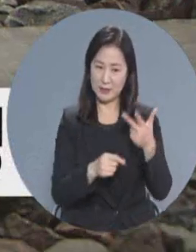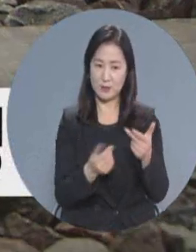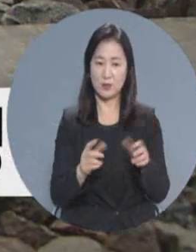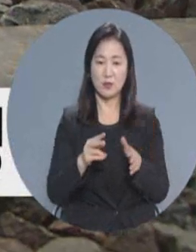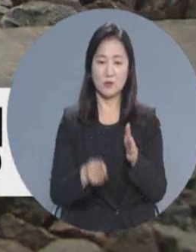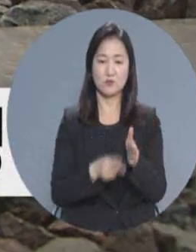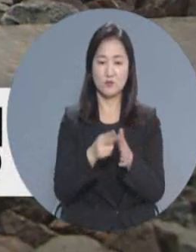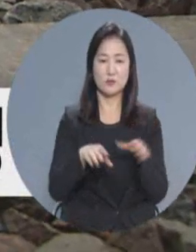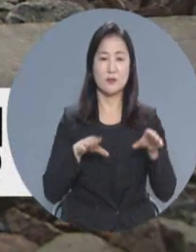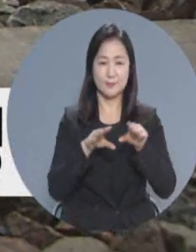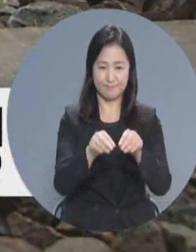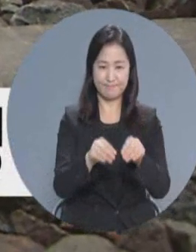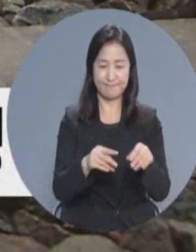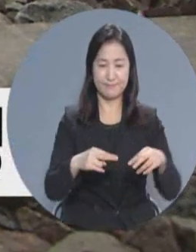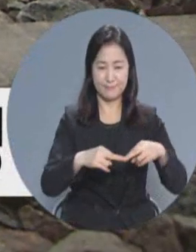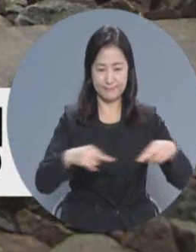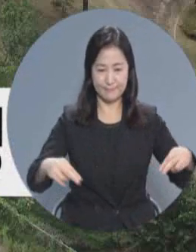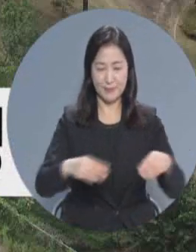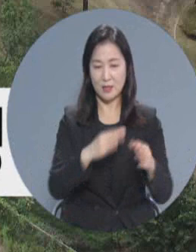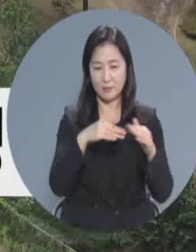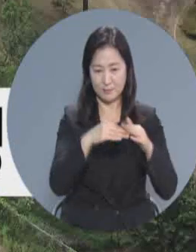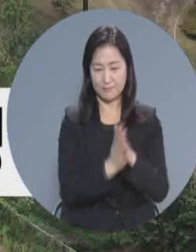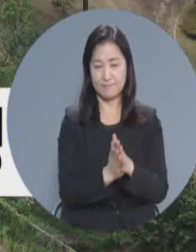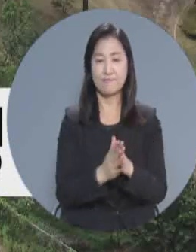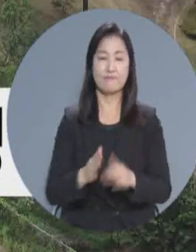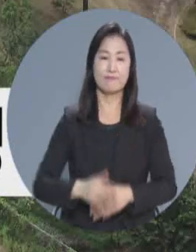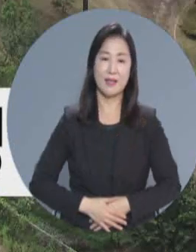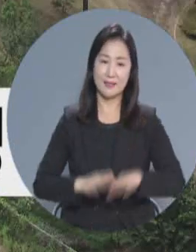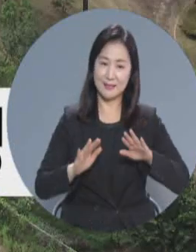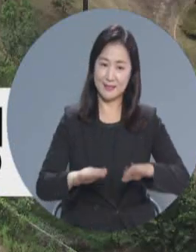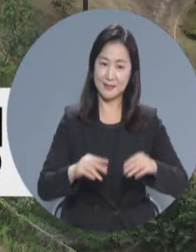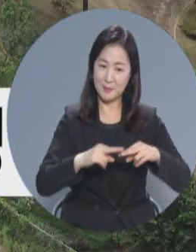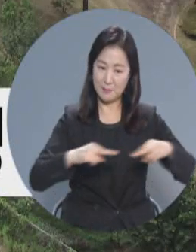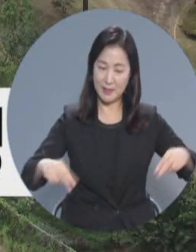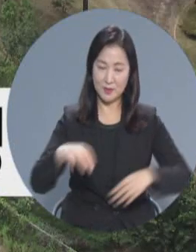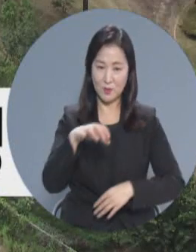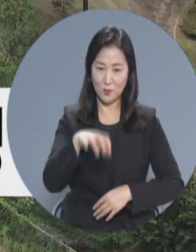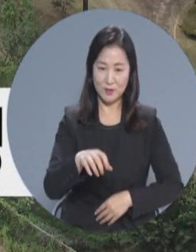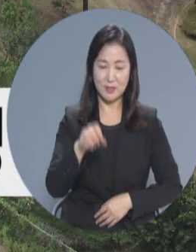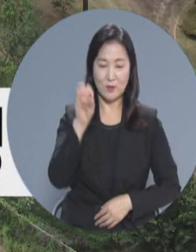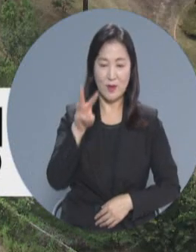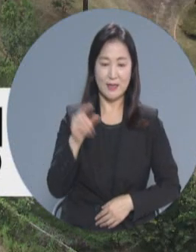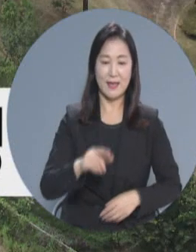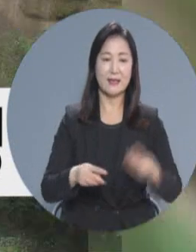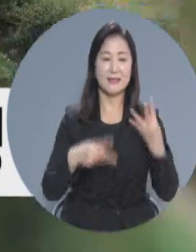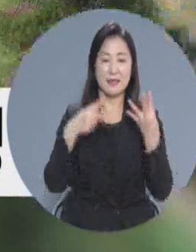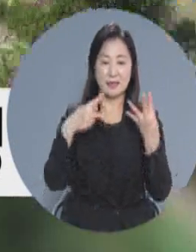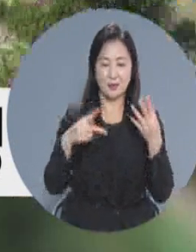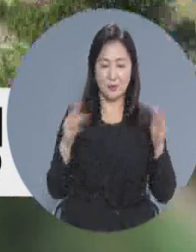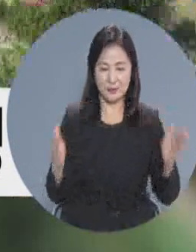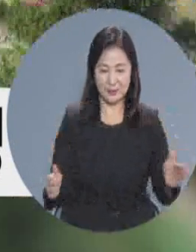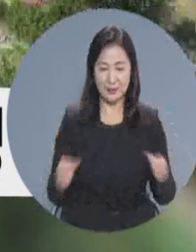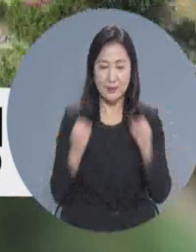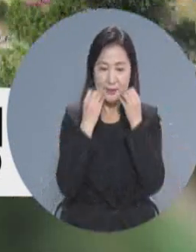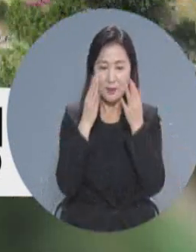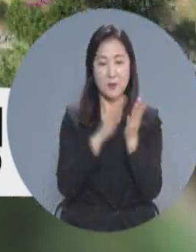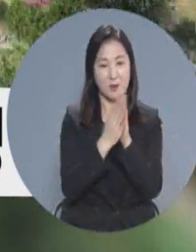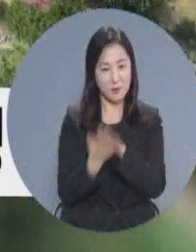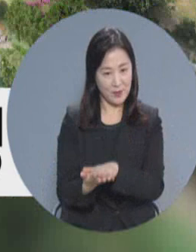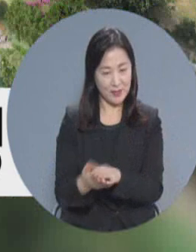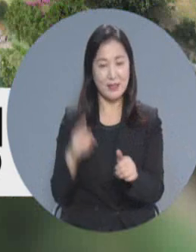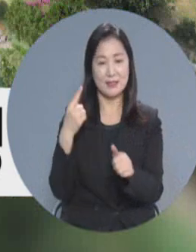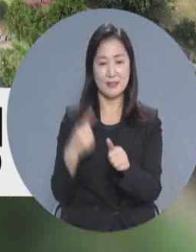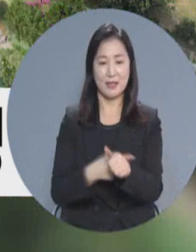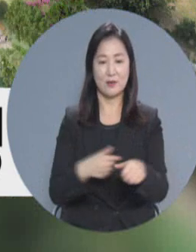폐선으로 남겨졌습니다. 이 경전선 폐선 부지 광양읍 구간 4km가 새롭게 생태와 문화의